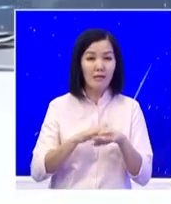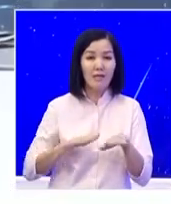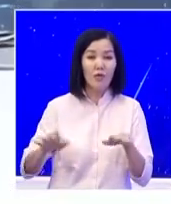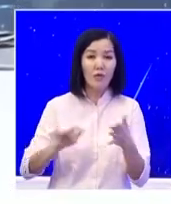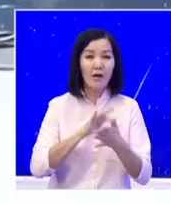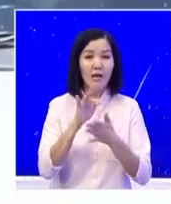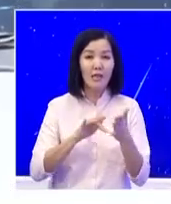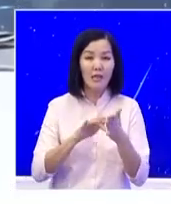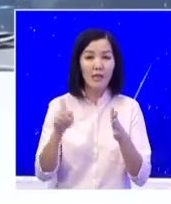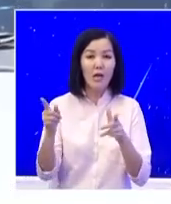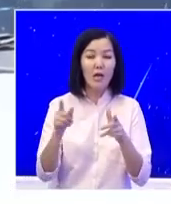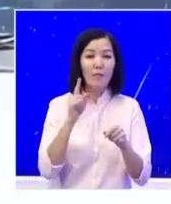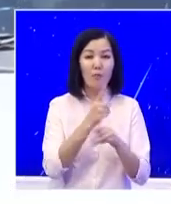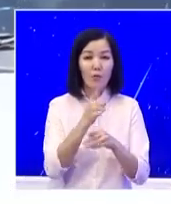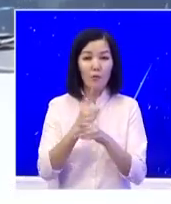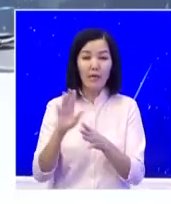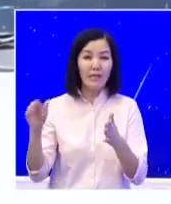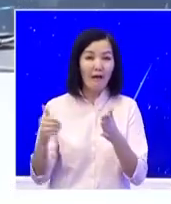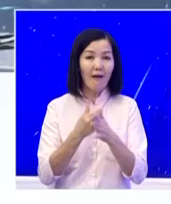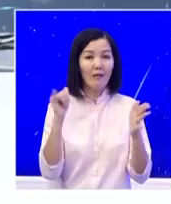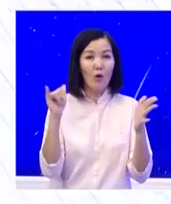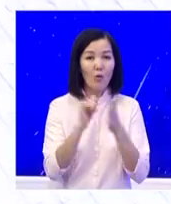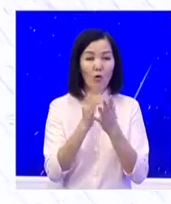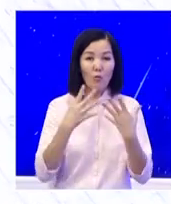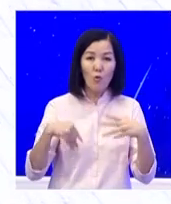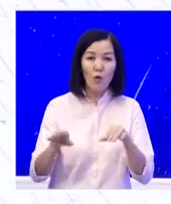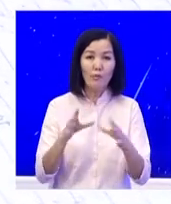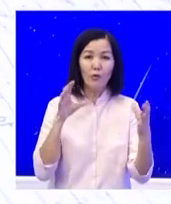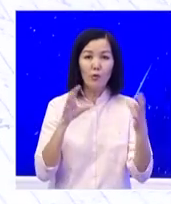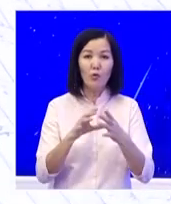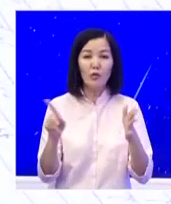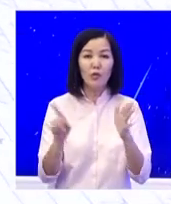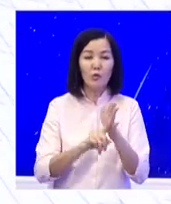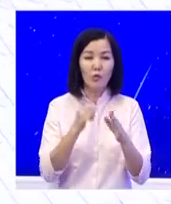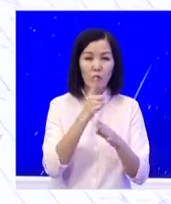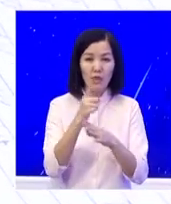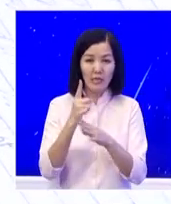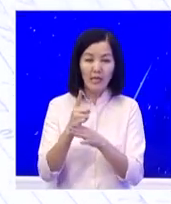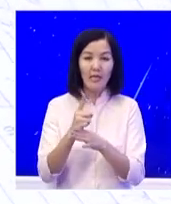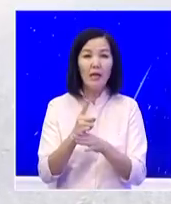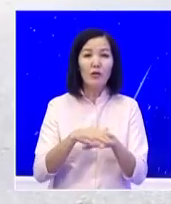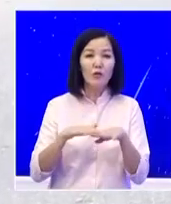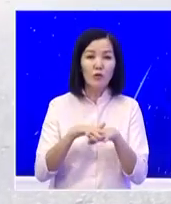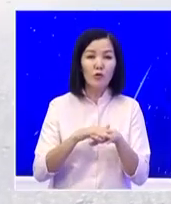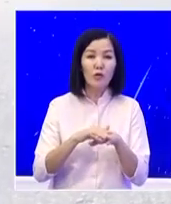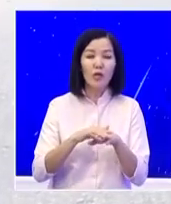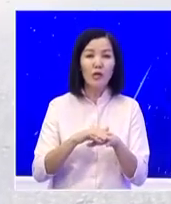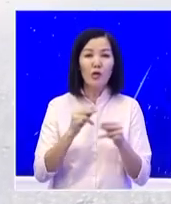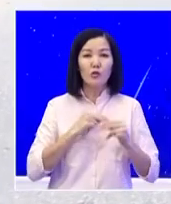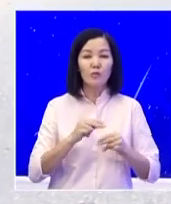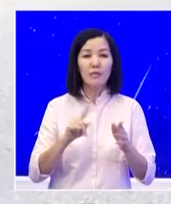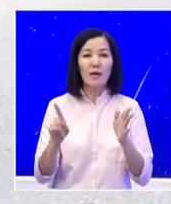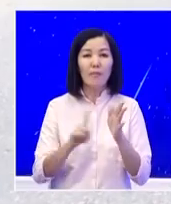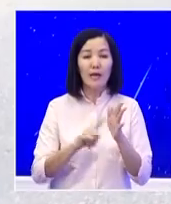аудандар мен қалалар арасына блок бекеттер қайта қойылып, қоғамдық көліктер қозғалысы шектеледі. Яғни тұрғындар жұмысқа барар уақыт